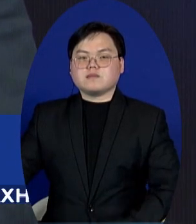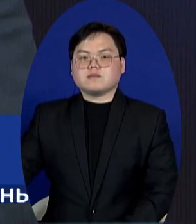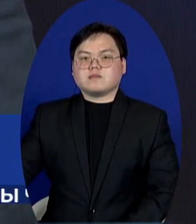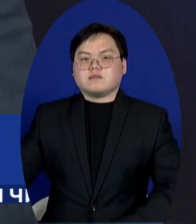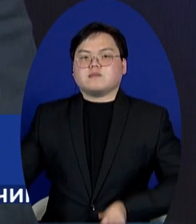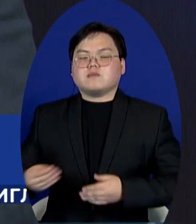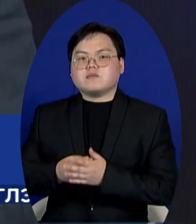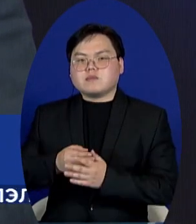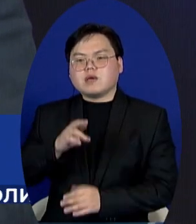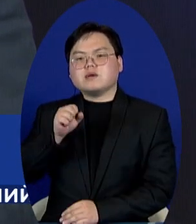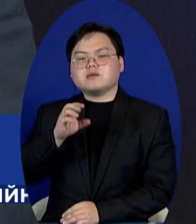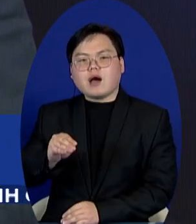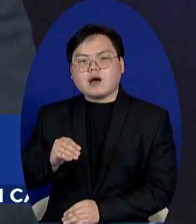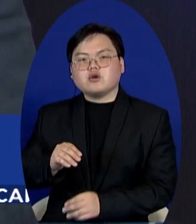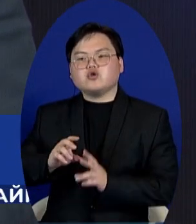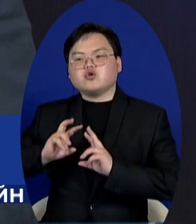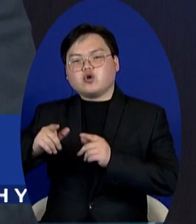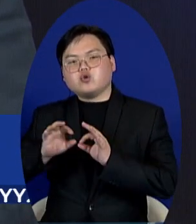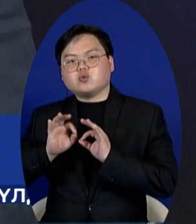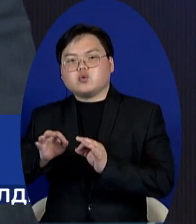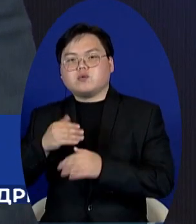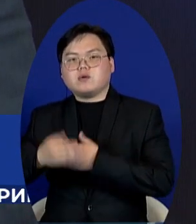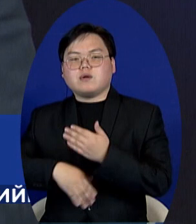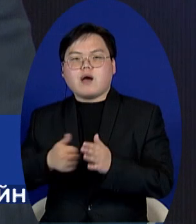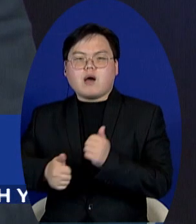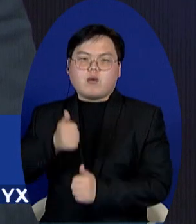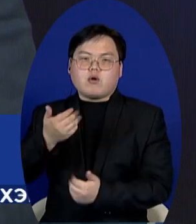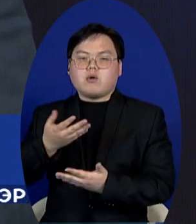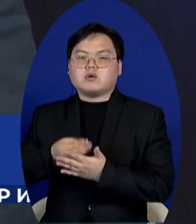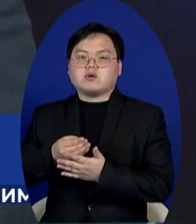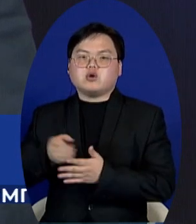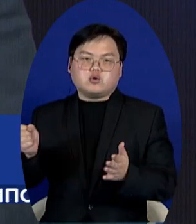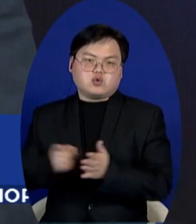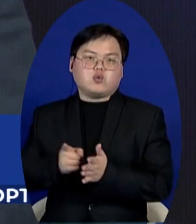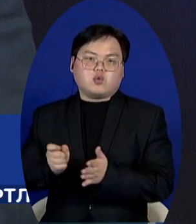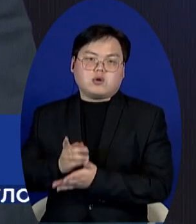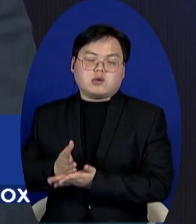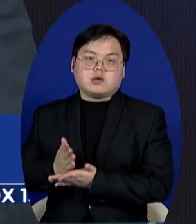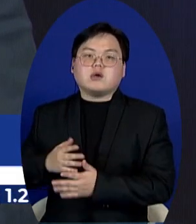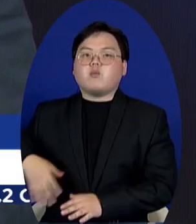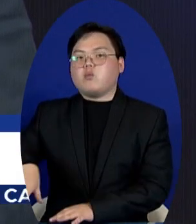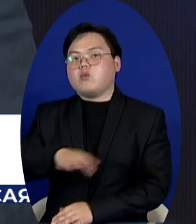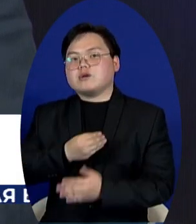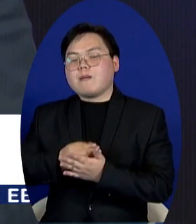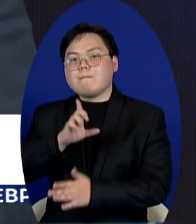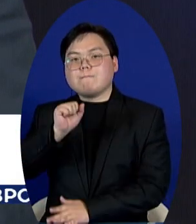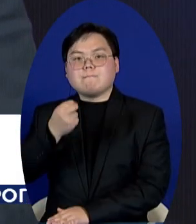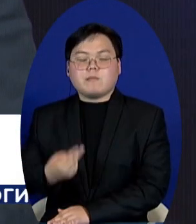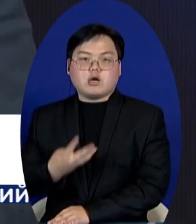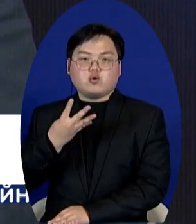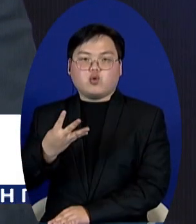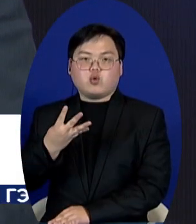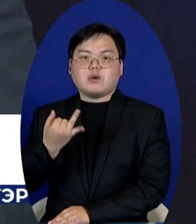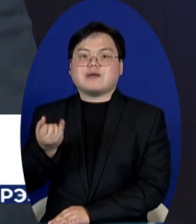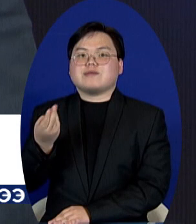шилжүүлэх вэ гэдэг нь бол энэ хөтөлбөр цаашдаа амжилттай хэрэгжүүлэх хэд бол маш чухал нөлөөтэй. Одоо энэ нийт багц бол 4 их найд гарцсан